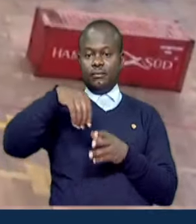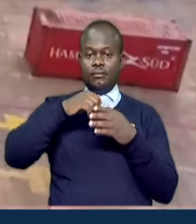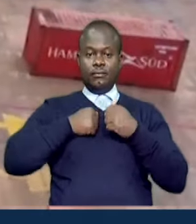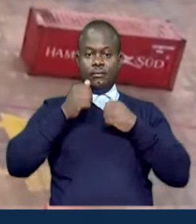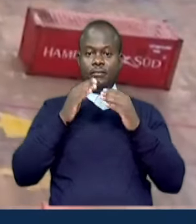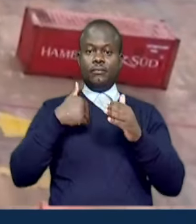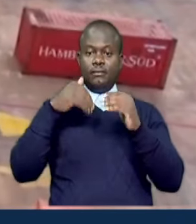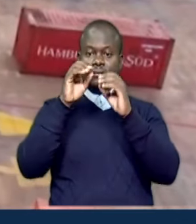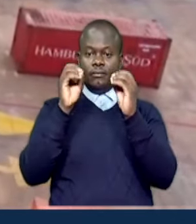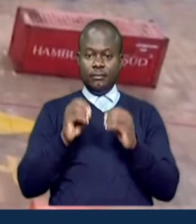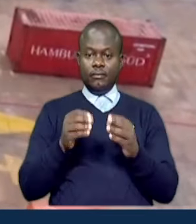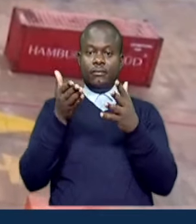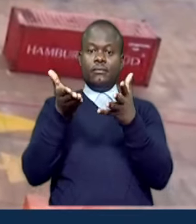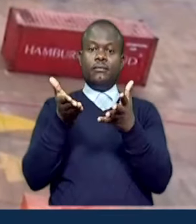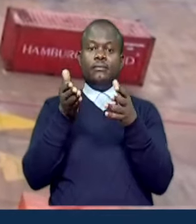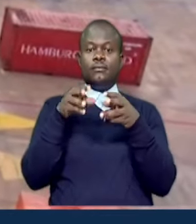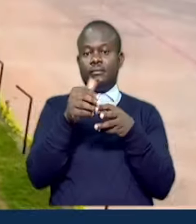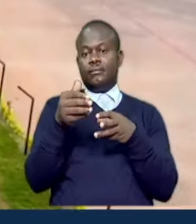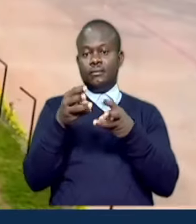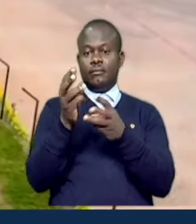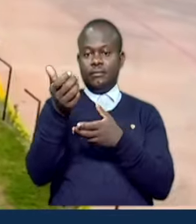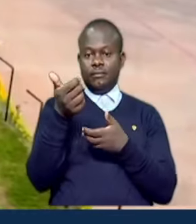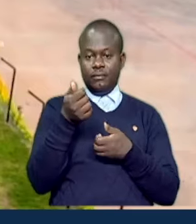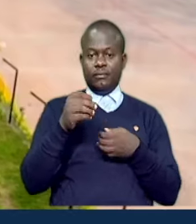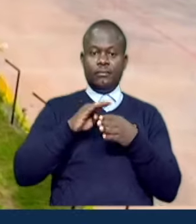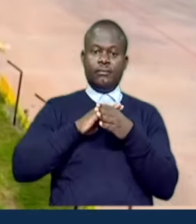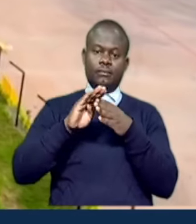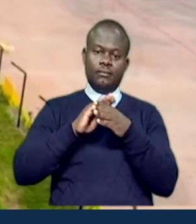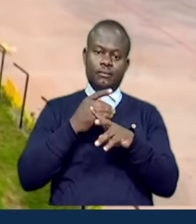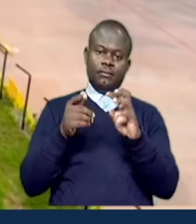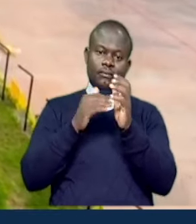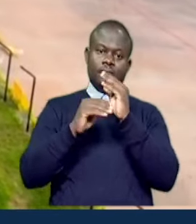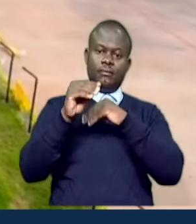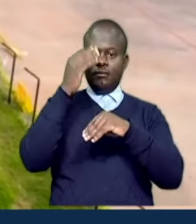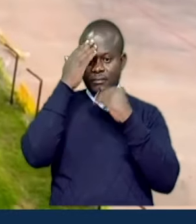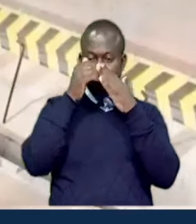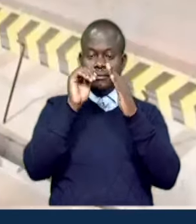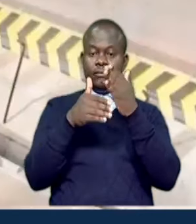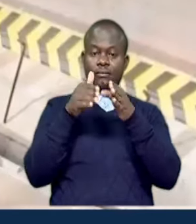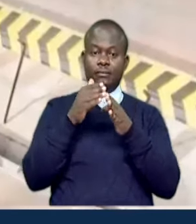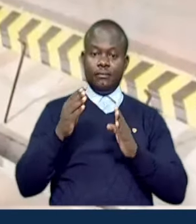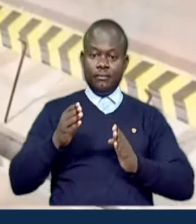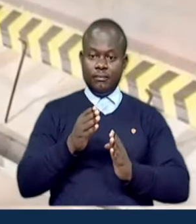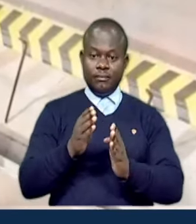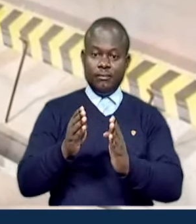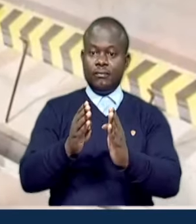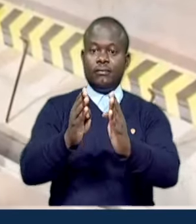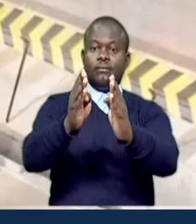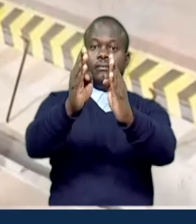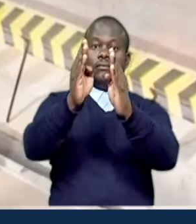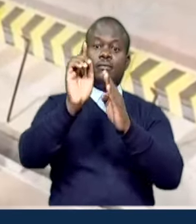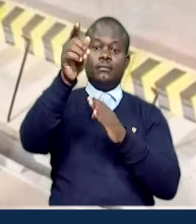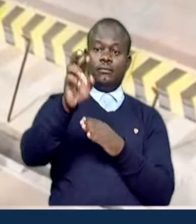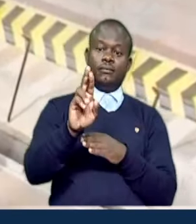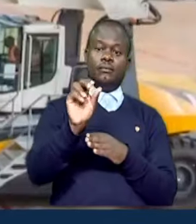ifite icyicaro. Ni ukuvuga ni ubundi buryo bwo kureshya ishoramari ariko n'ubucuruzi, kuko barubaka wa muhanda nanone hakurya